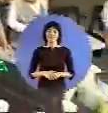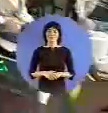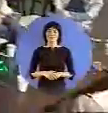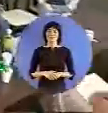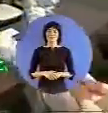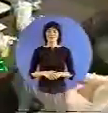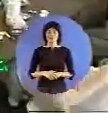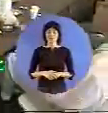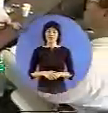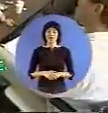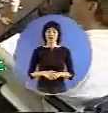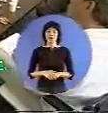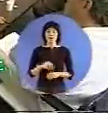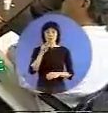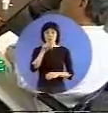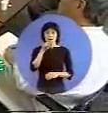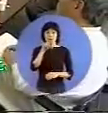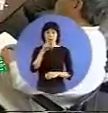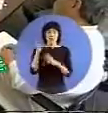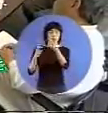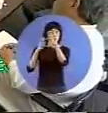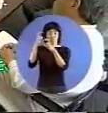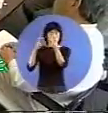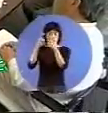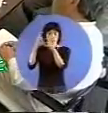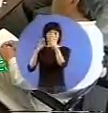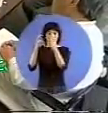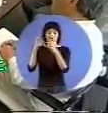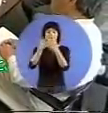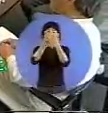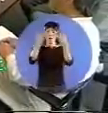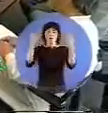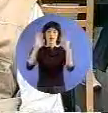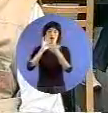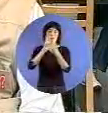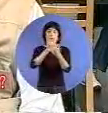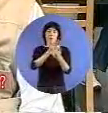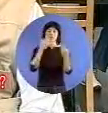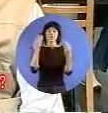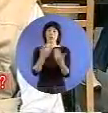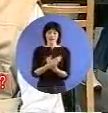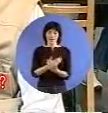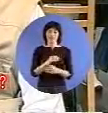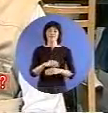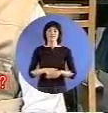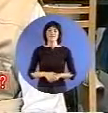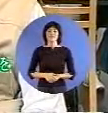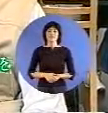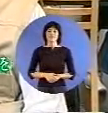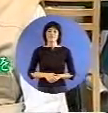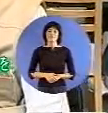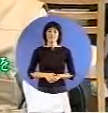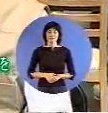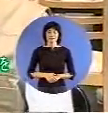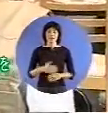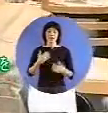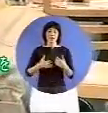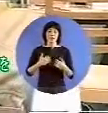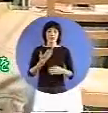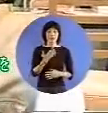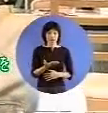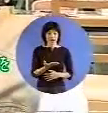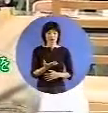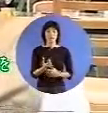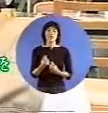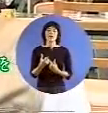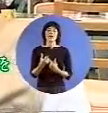から、まあ、僕星にはなってるんじゃないかなと、役に立ってるなと思ってます。 どういうところが面白いですか？ やっぱりみんなと話を